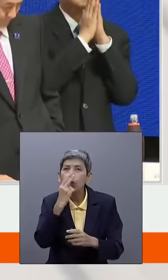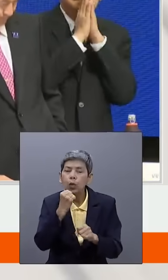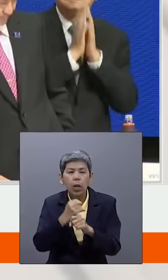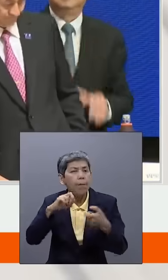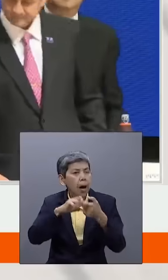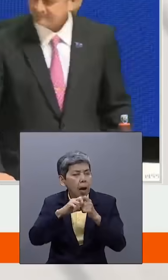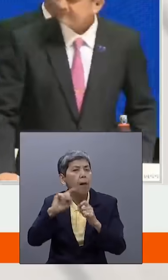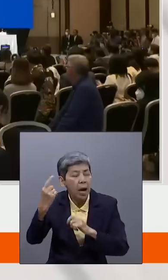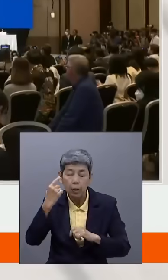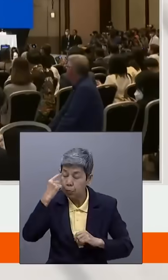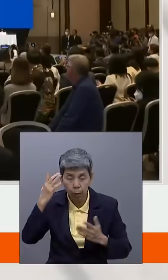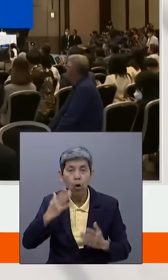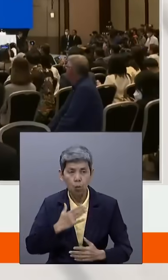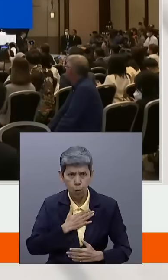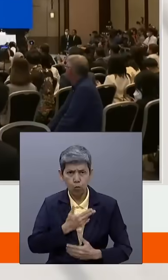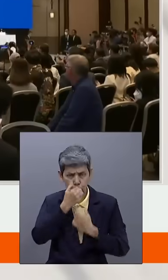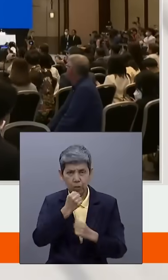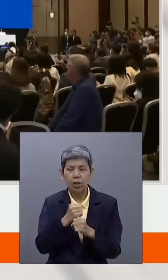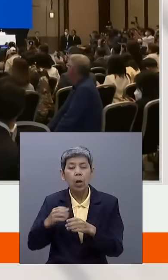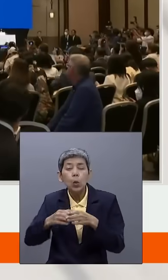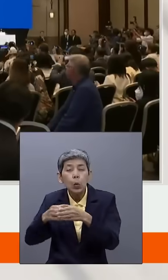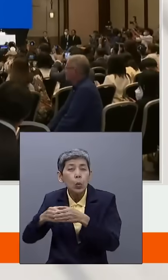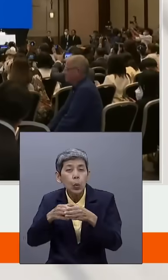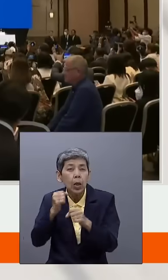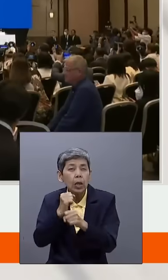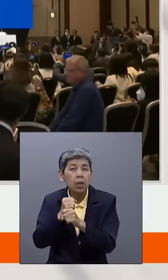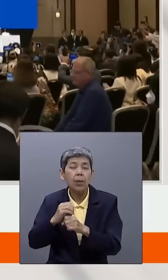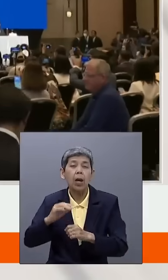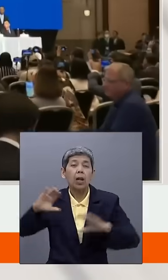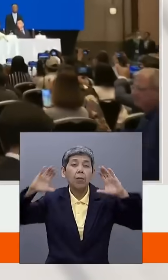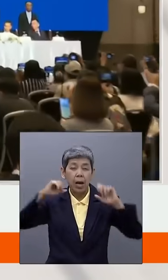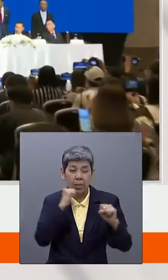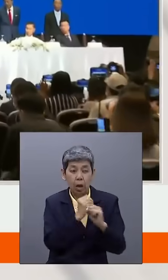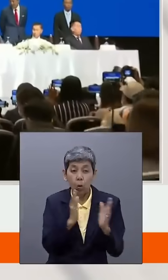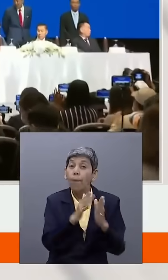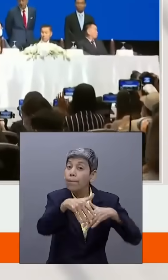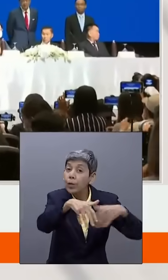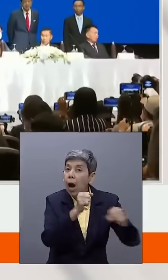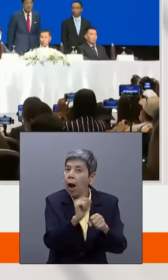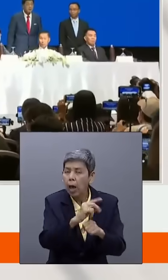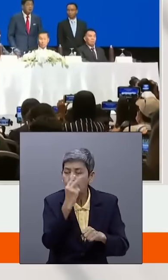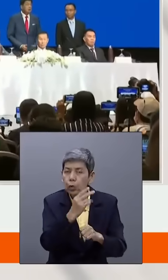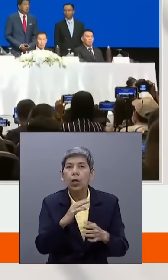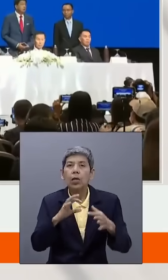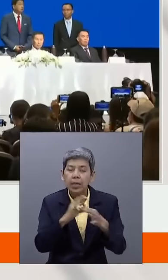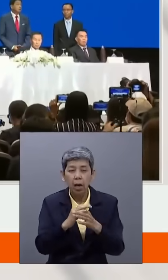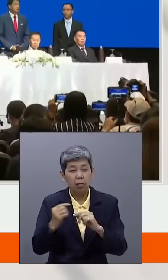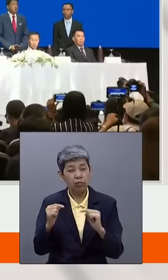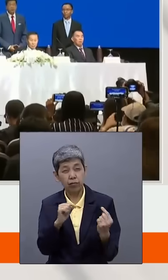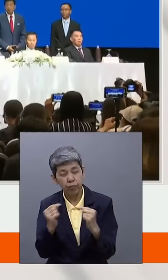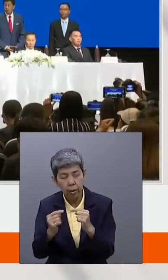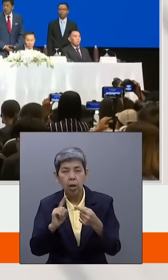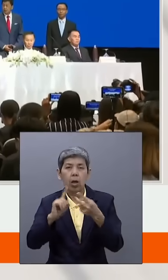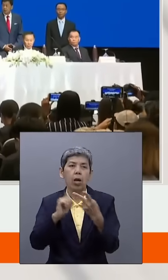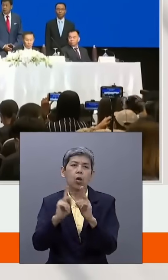ใหม่ด้วยก็ได้ผมจึงสนใจว่า MOU ที่รัฐบาลใหม่จะทำกับประชาชนคืออะไรไม่ว่าจะเป็นเรื่องความขัดแย้งร่